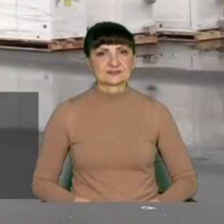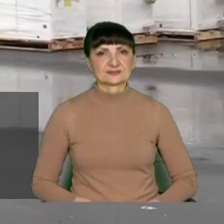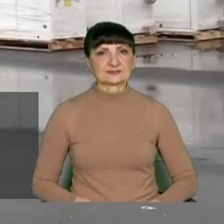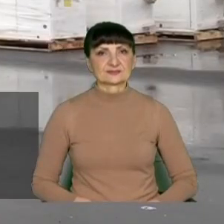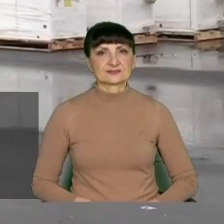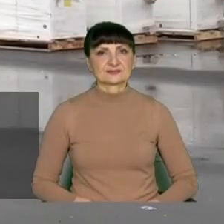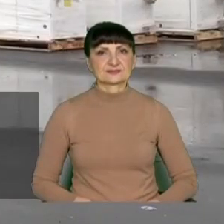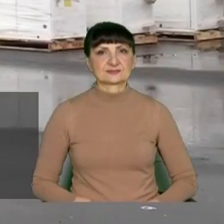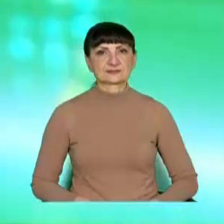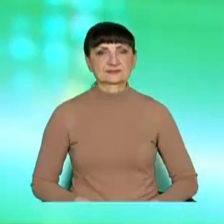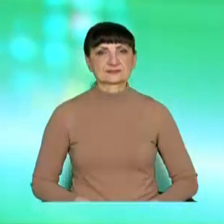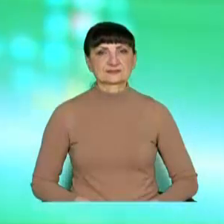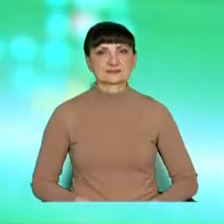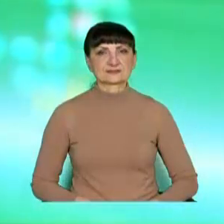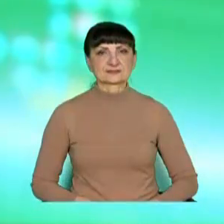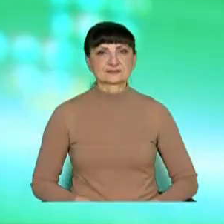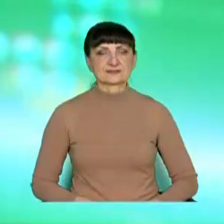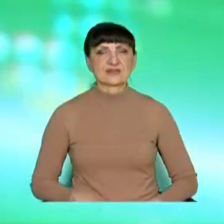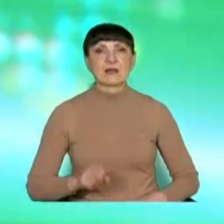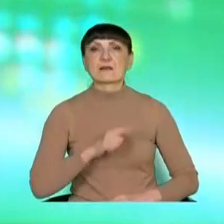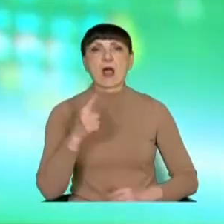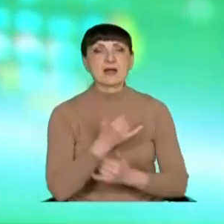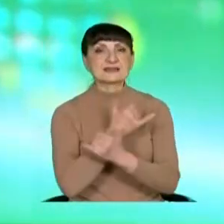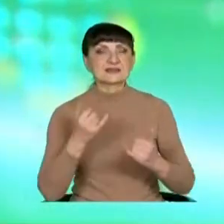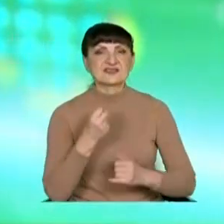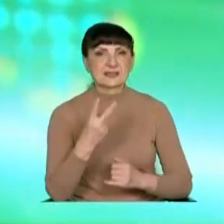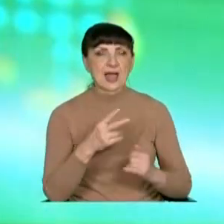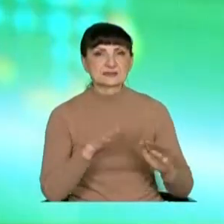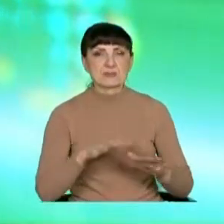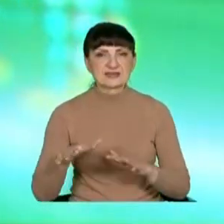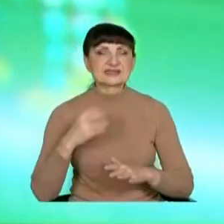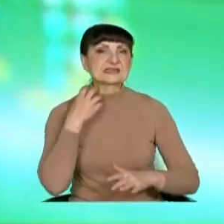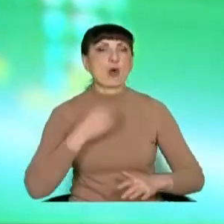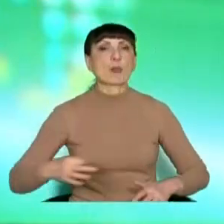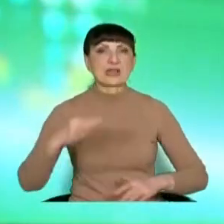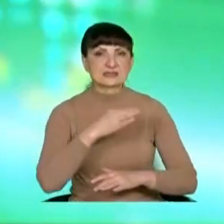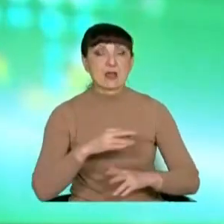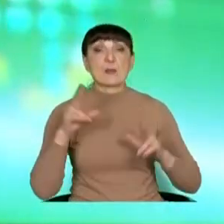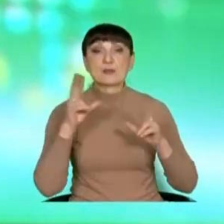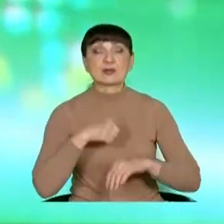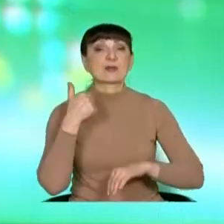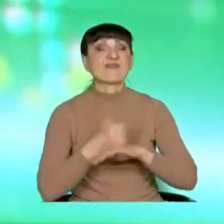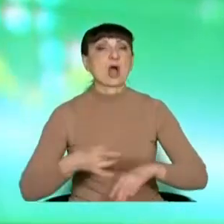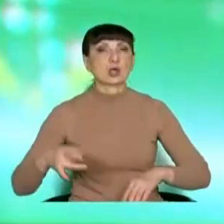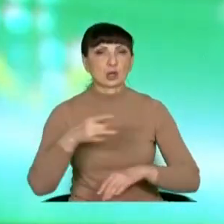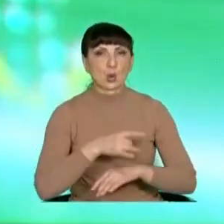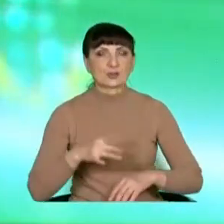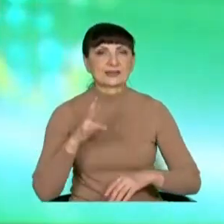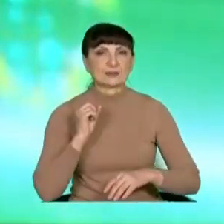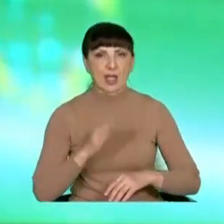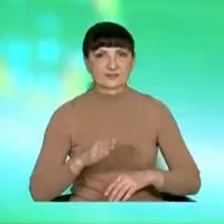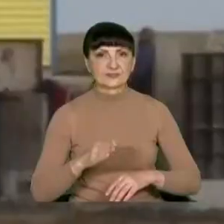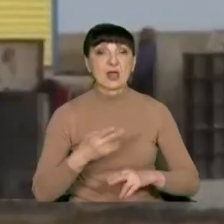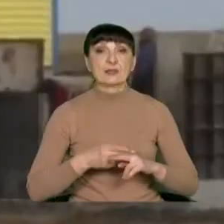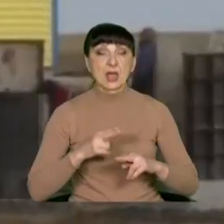телеканал Алматы. Газифицировать 12 населенных пунктов Кызылординской области пообещал глава региона Нурлыбек Налибаев. На